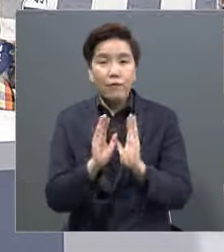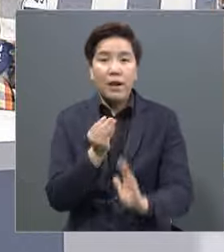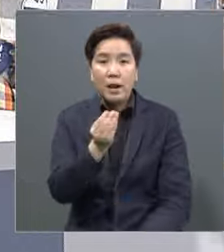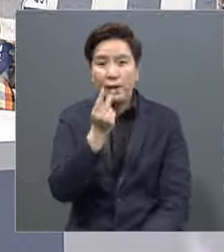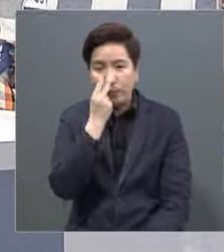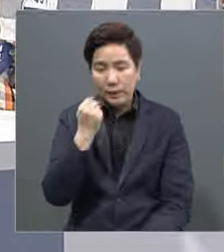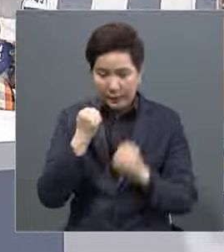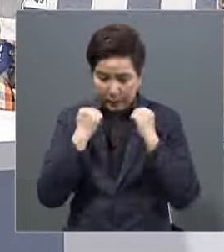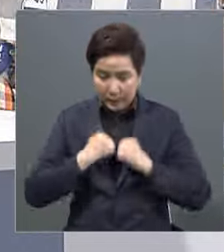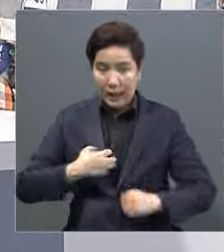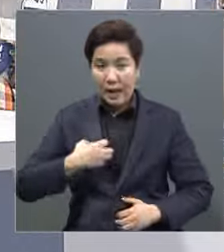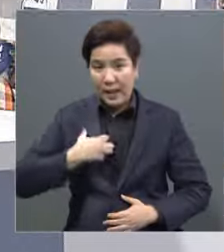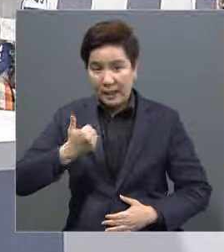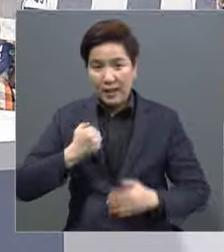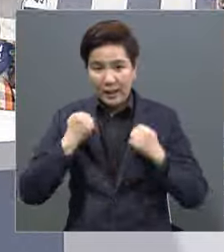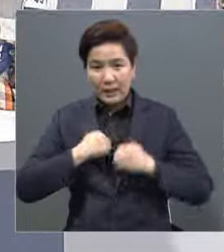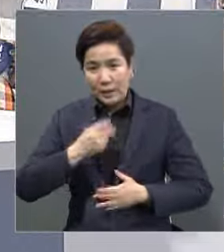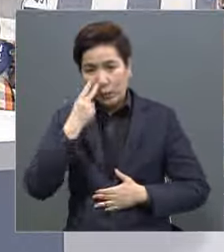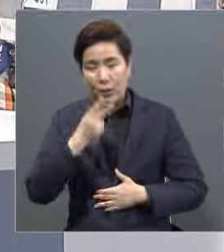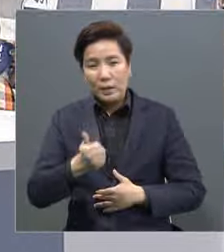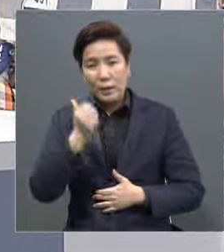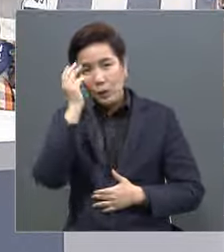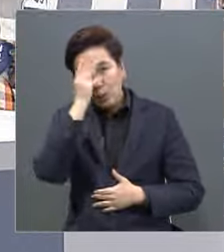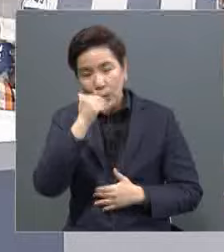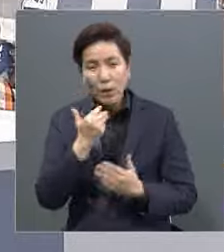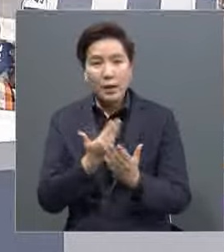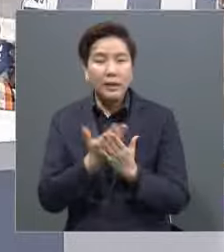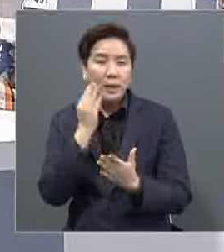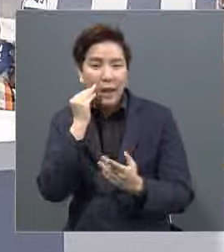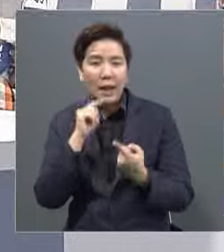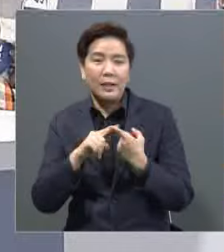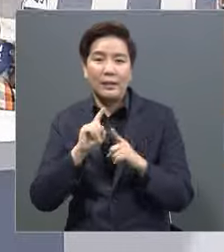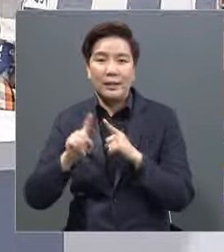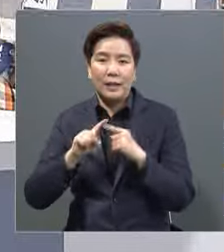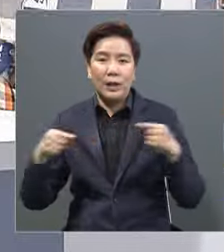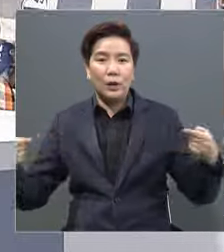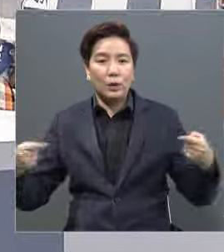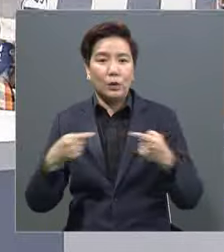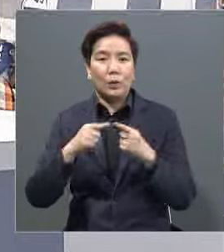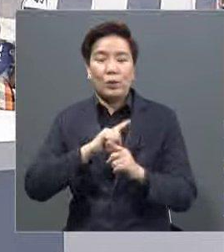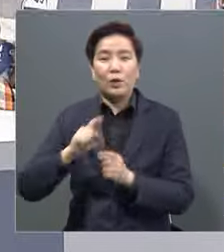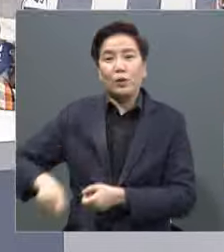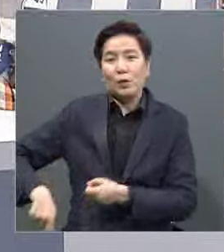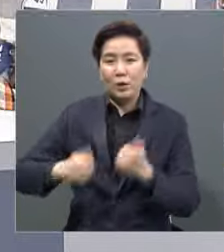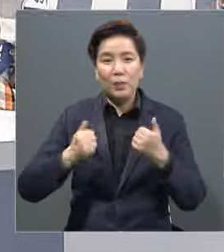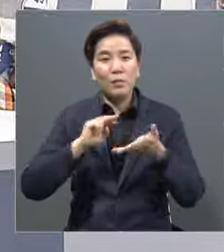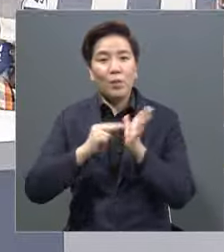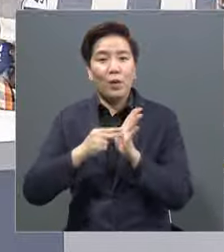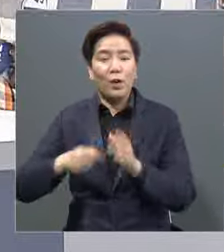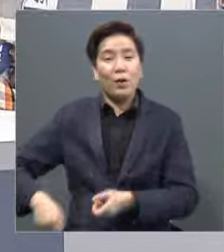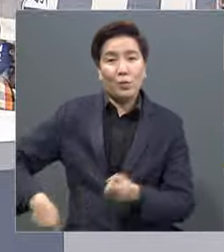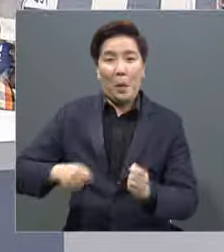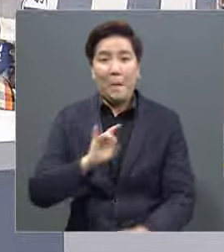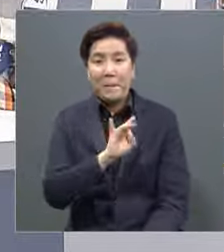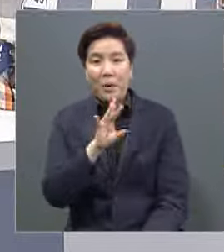พิจารณานะครับถ้าใครที่เห็นว่าเออสวยน่ารักดีแล้วก็เหมาะกับเทศกาลด้วยมีความหมายดีๆคือจริงๆไม่ใช่แค่สงกรานต์